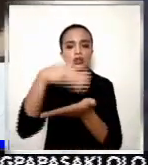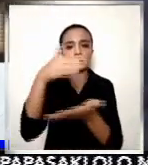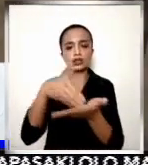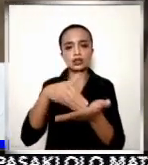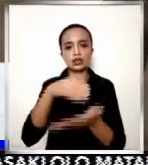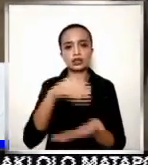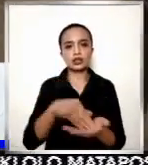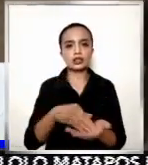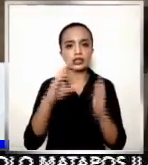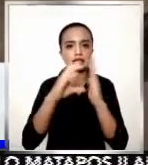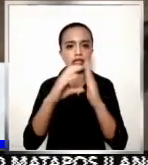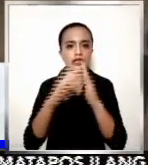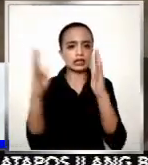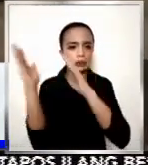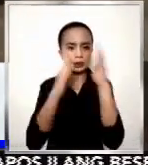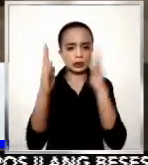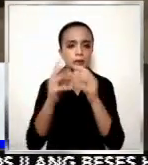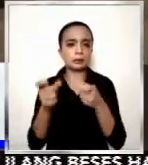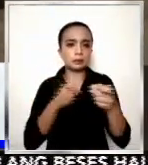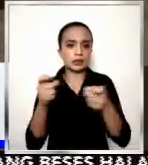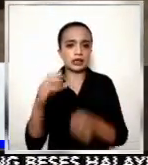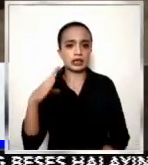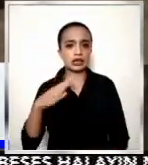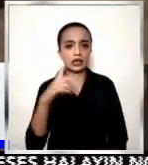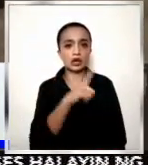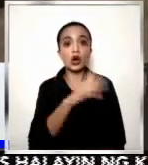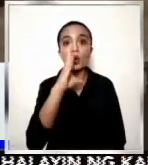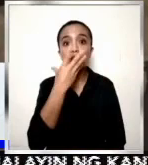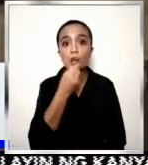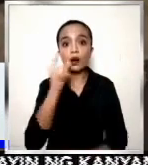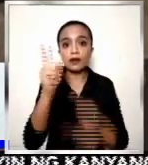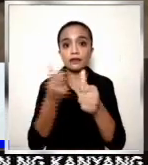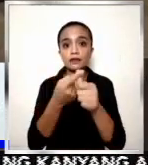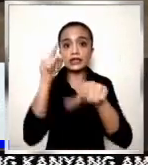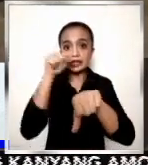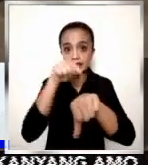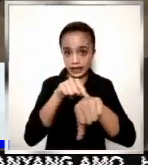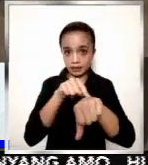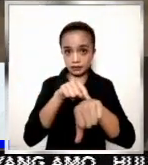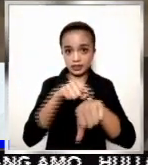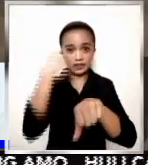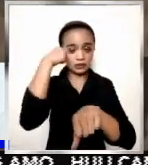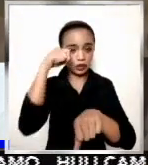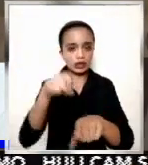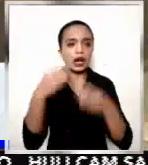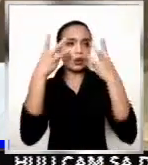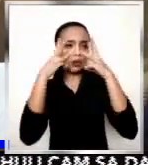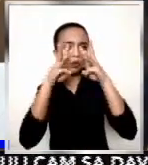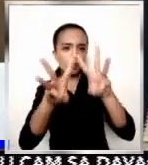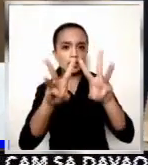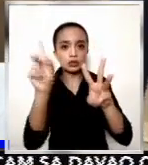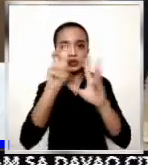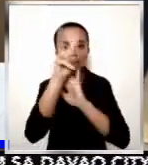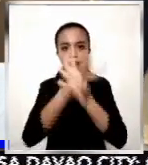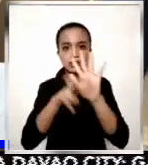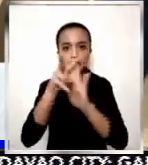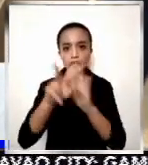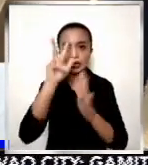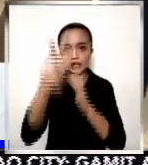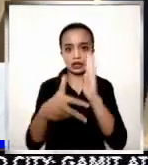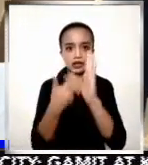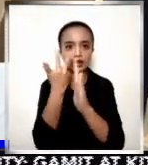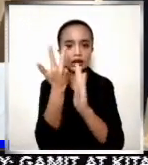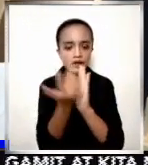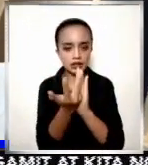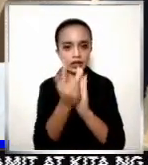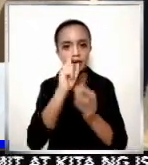Council. Ang mga first-time violators pinanood ng infomercial tungkol sa COVID sa loob ng 3 oras. Ang mga second time violators